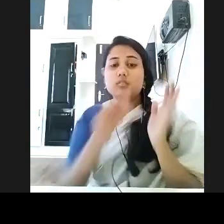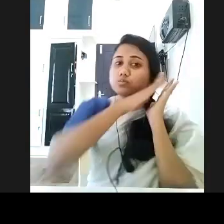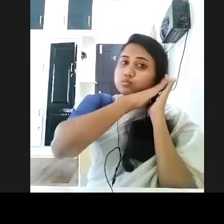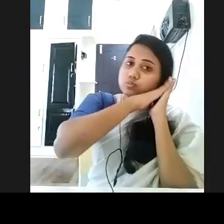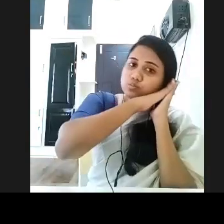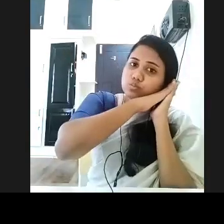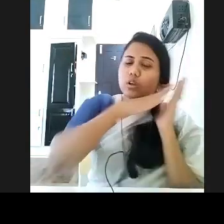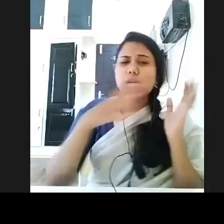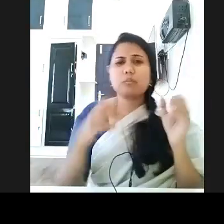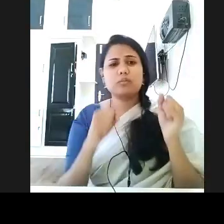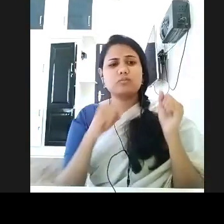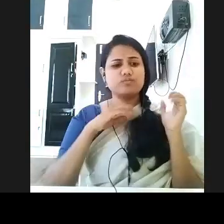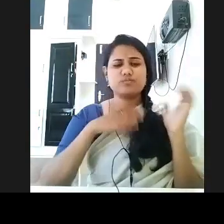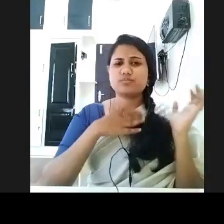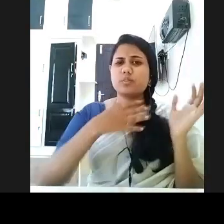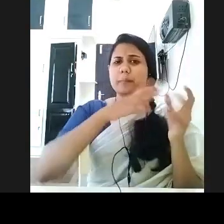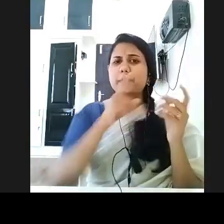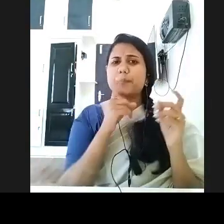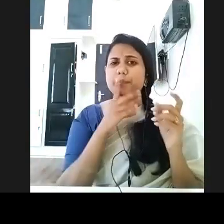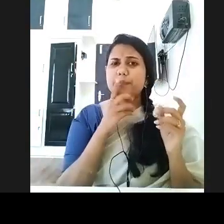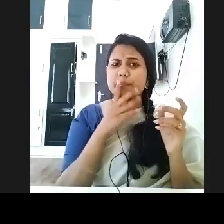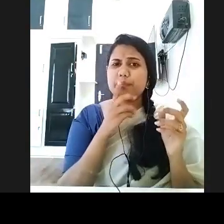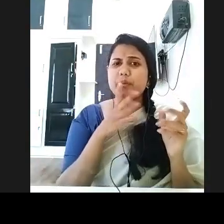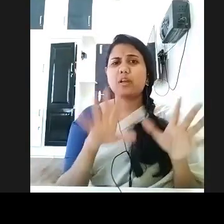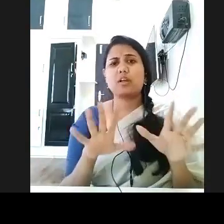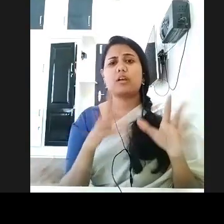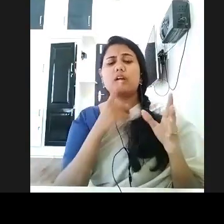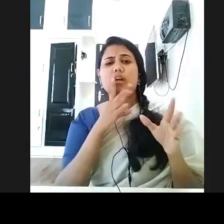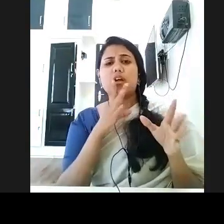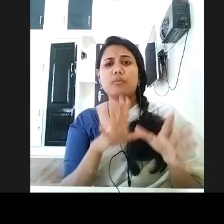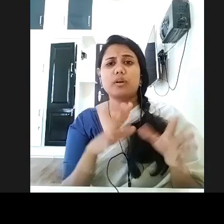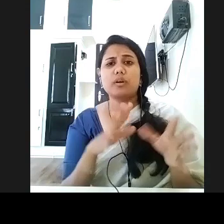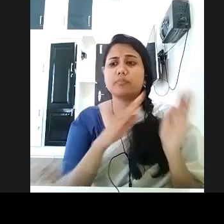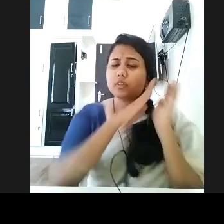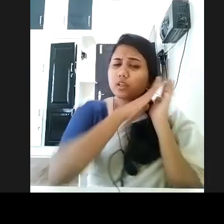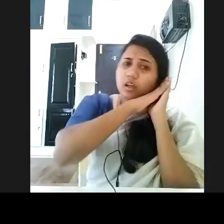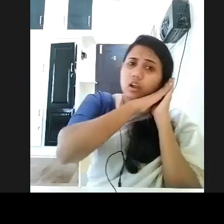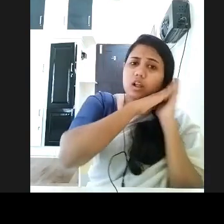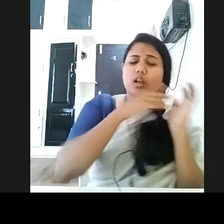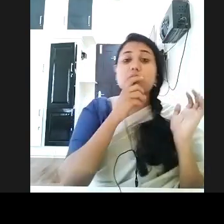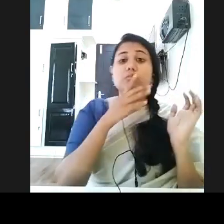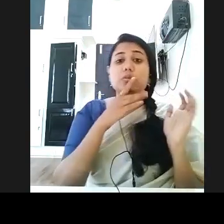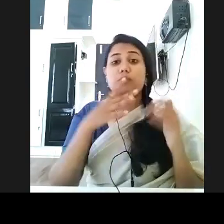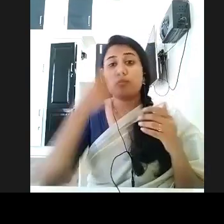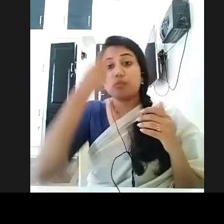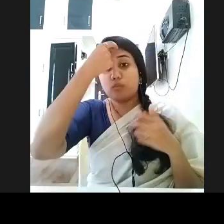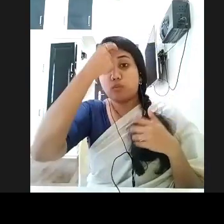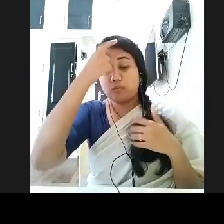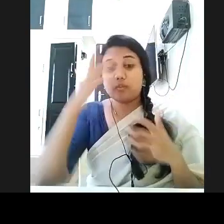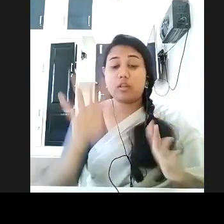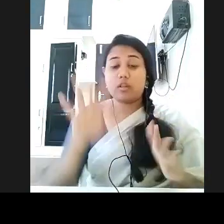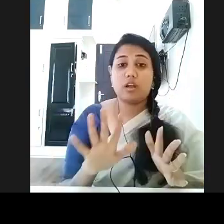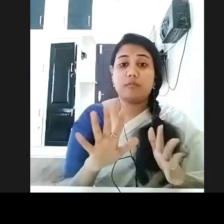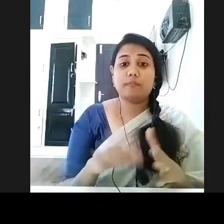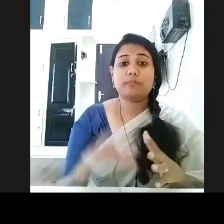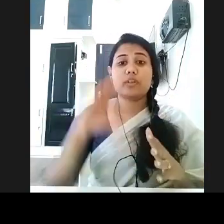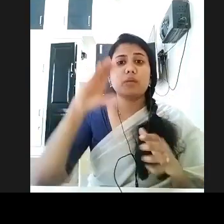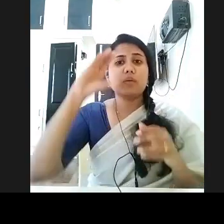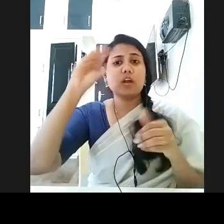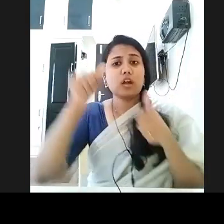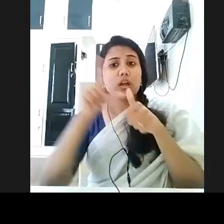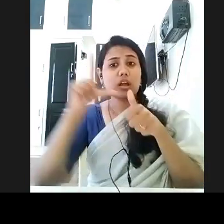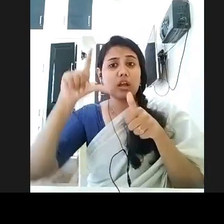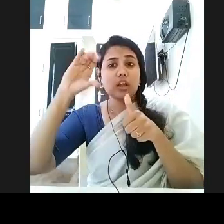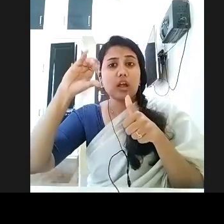ഇങ്ങോട്ട് ചെരിച്ച് കടുത്ത് അങ്ങനെ കടക്കുമ്പോഴാണ് അധികം ഈ പ്രശ്നം പറയുന്നത്. മോനും കാൽഷ്യത്തിന്റെ വിറ്റമിൻ ഡി